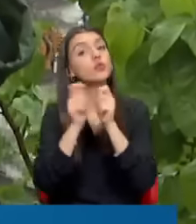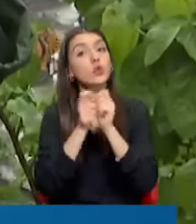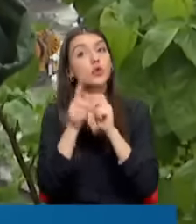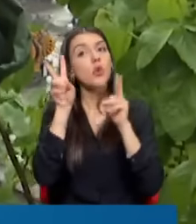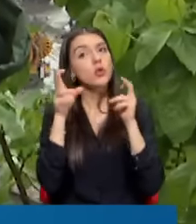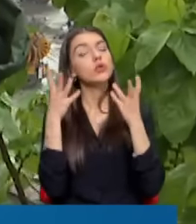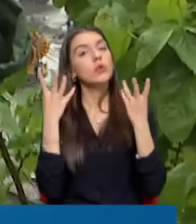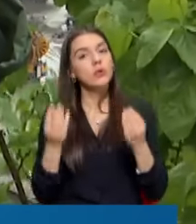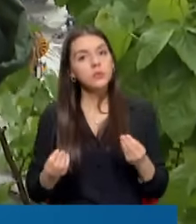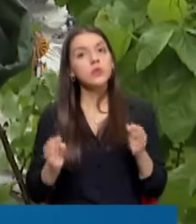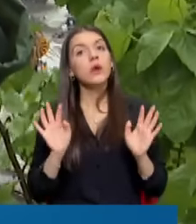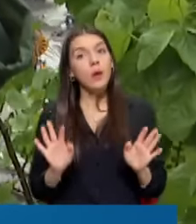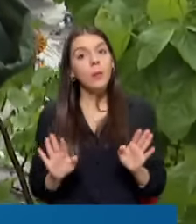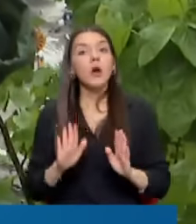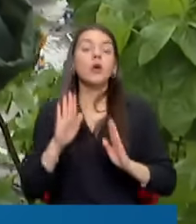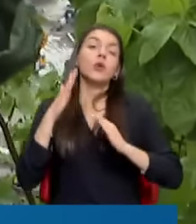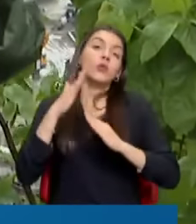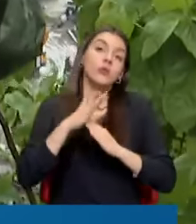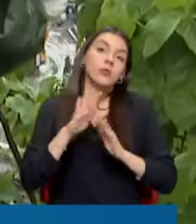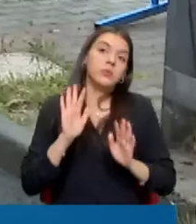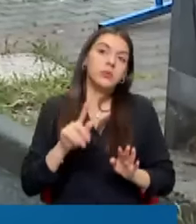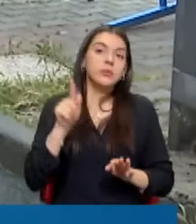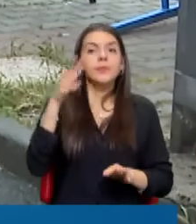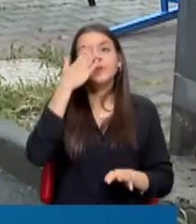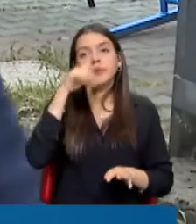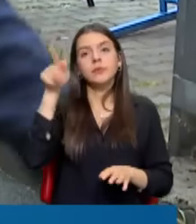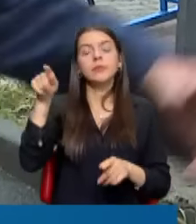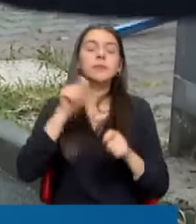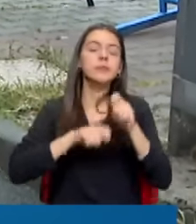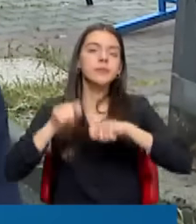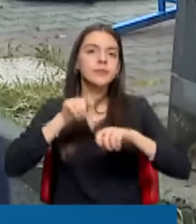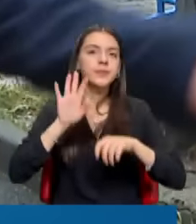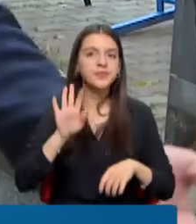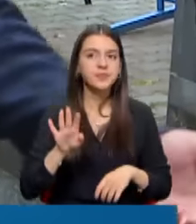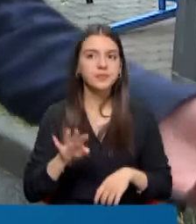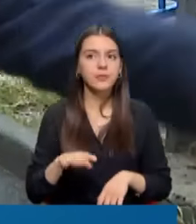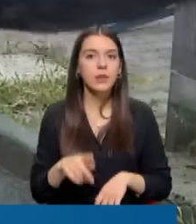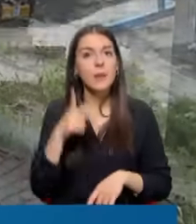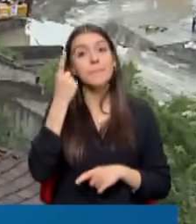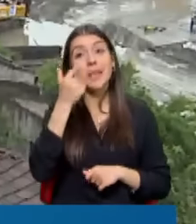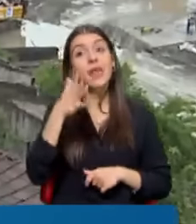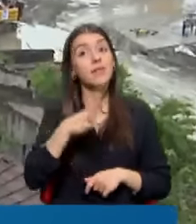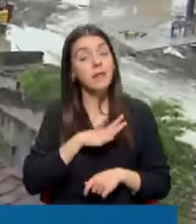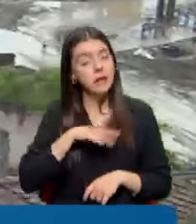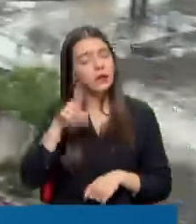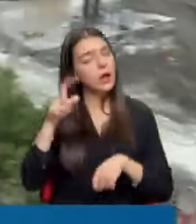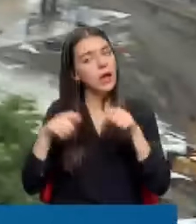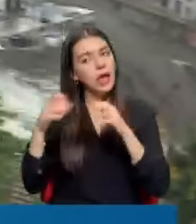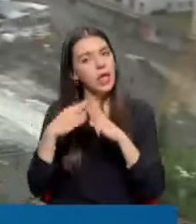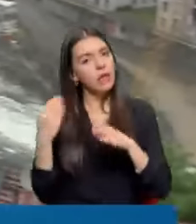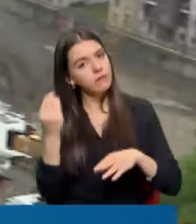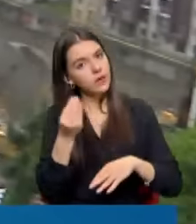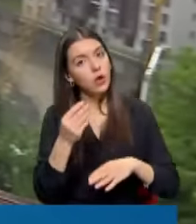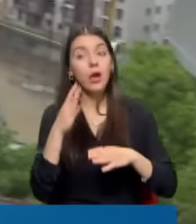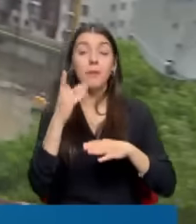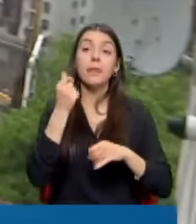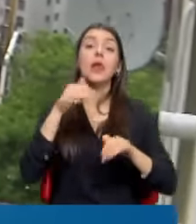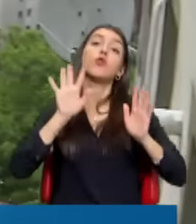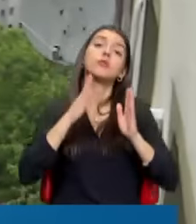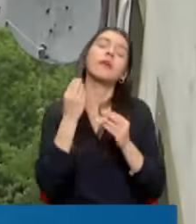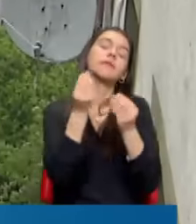mevzusu olmuş ama durdurulmuş. Sadece şurası yapılıyor. Orası da zaten parası olana vermişler. Parası olmayana bir şey yok. Yani